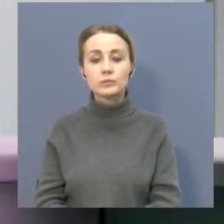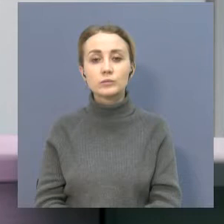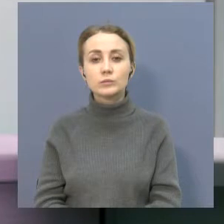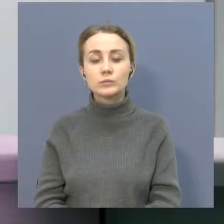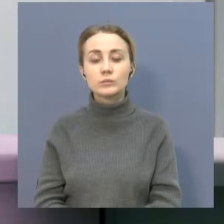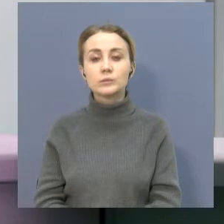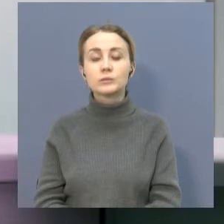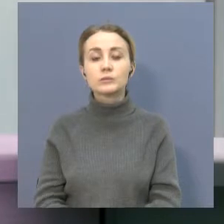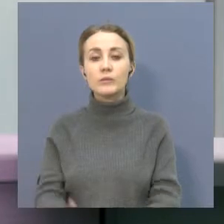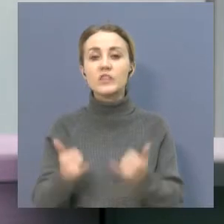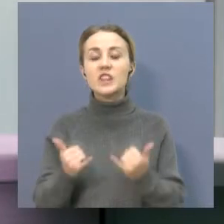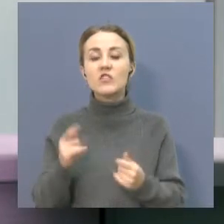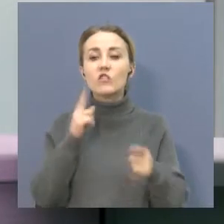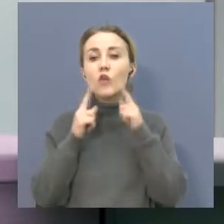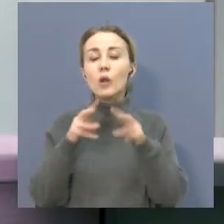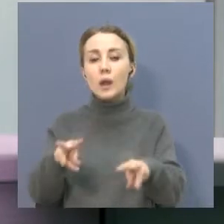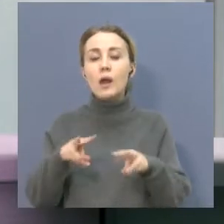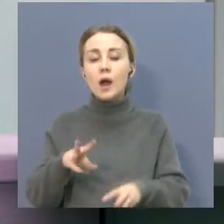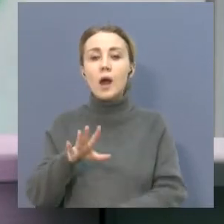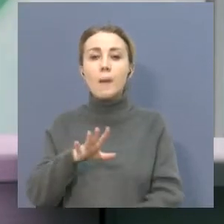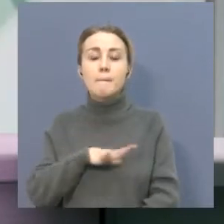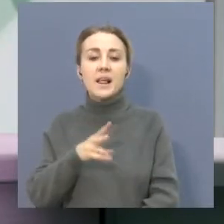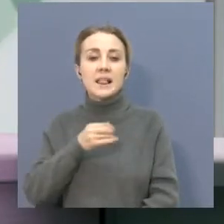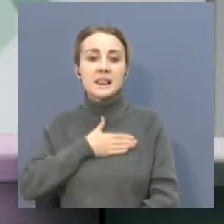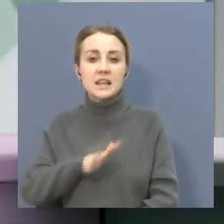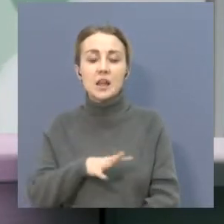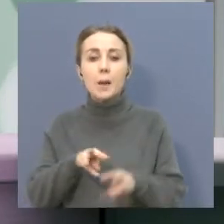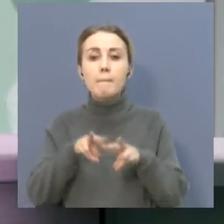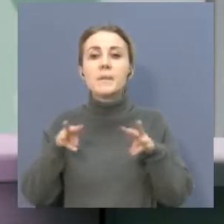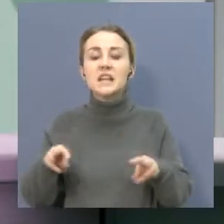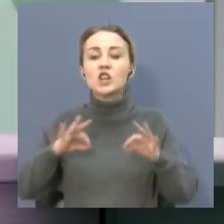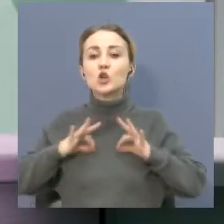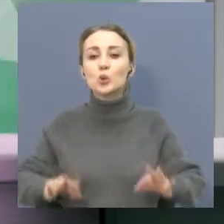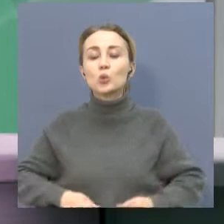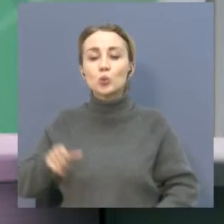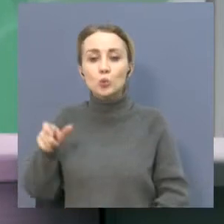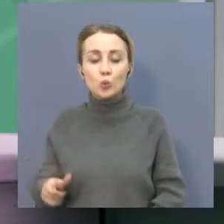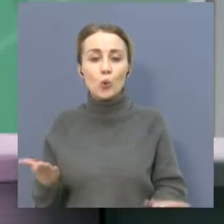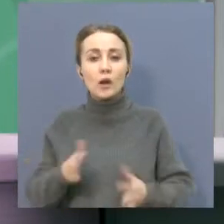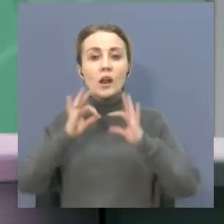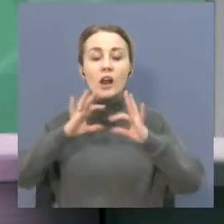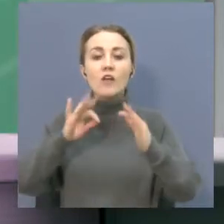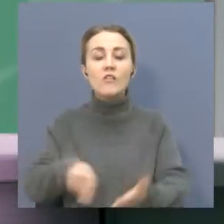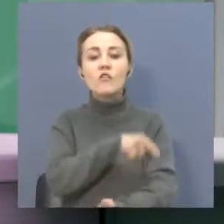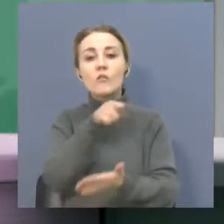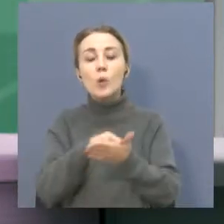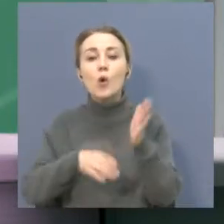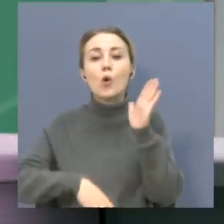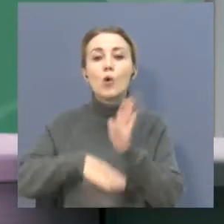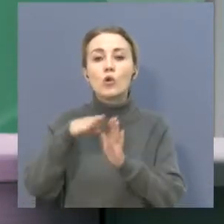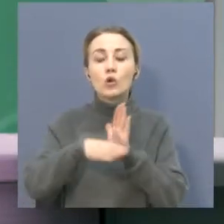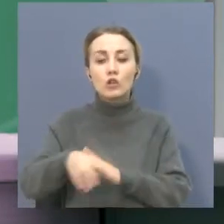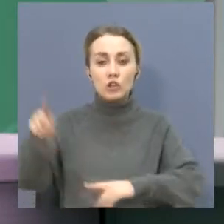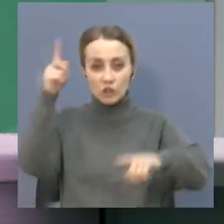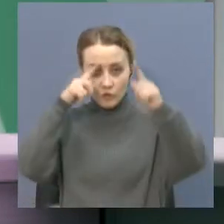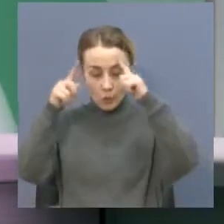Біздің заңнамалар тұрақсыз, қабылданатын заңдардың жартысына түзетулер мен өзгерістер енгізу соның көрінісі. Сенаттан норма